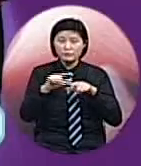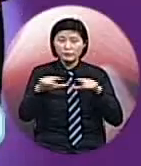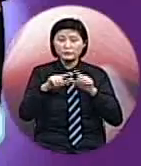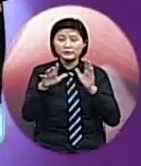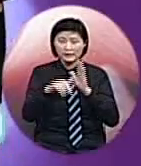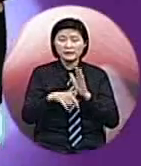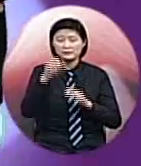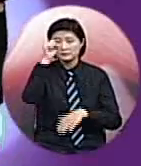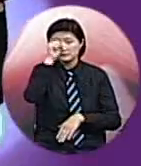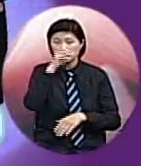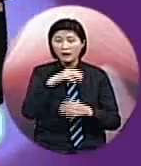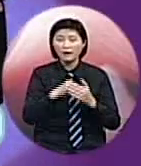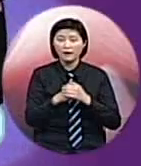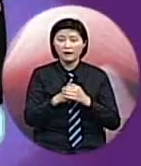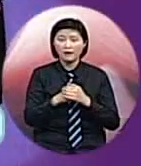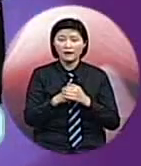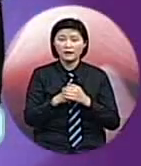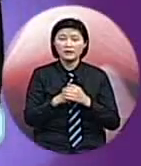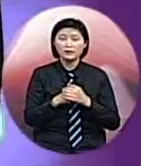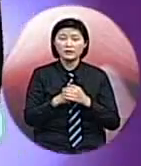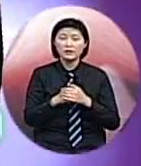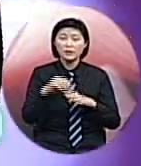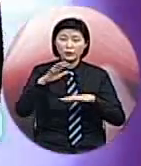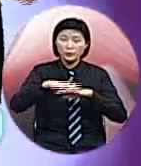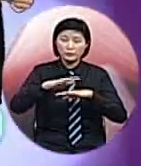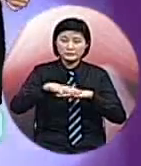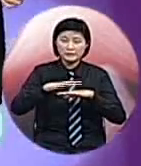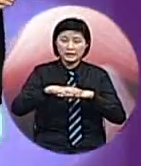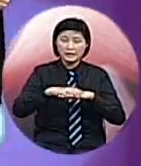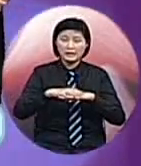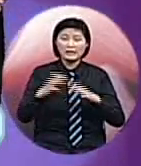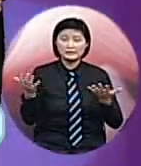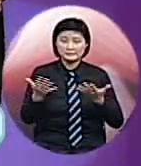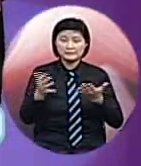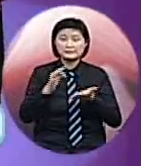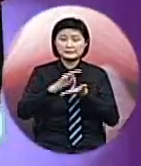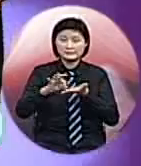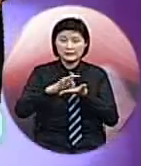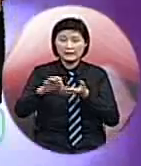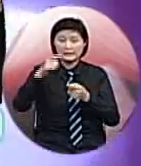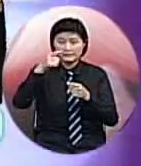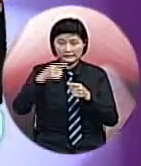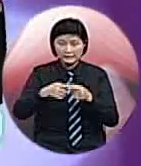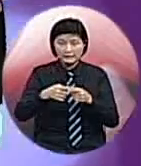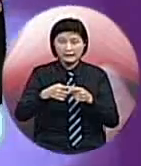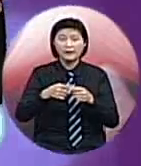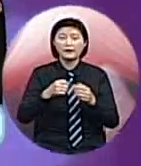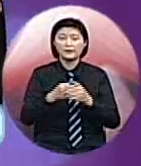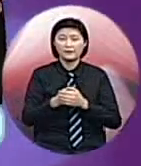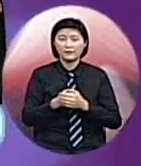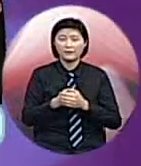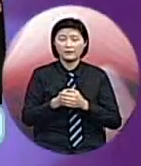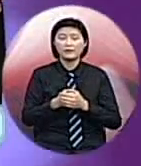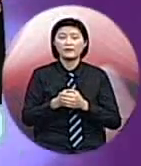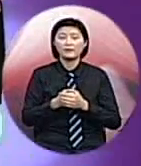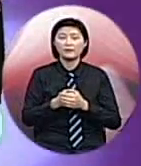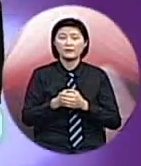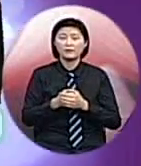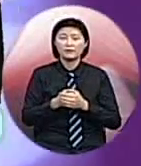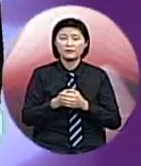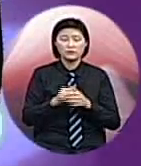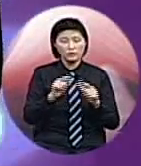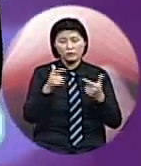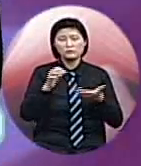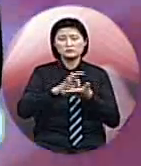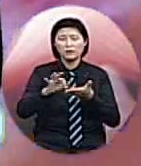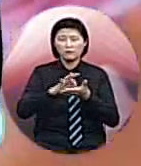아, 예. 평소에는 그거 예. 이제 농장 농기구로 예. 이게 달아서 쓰고 뒤에 또 뭐 짐도 싣고 예.